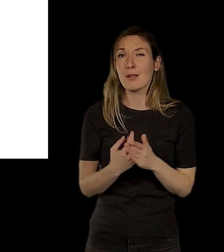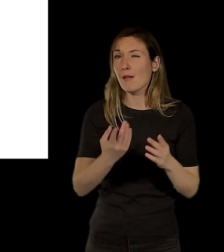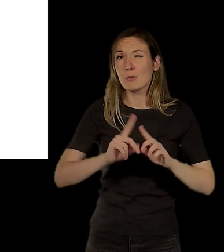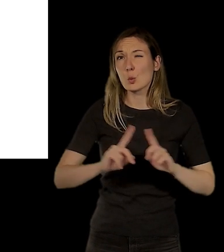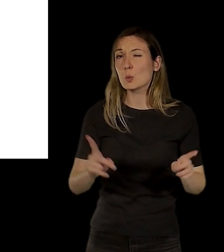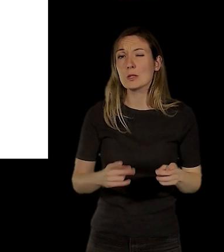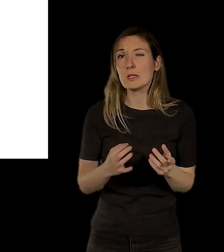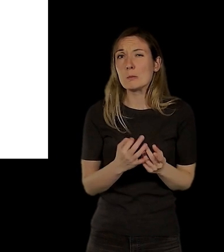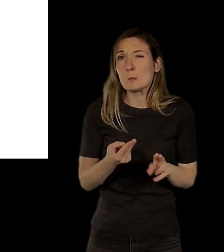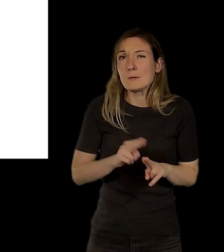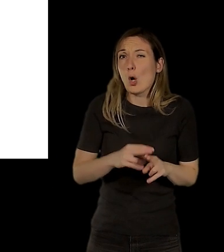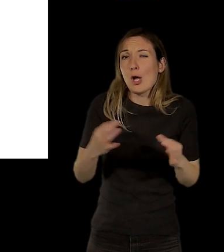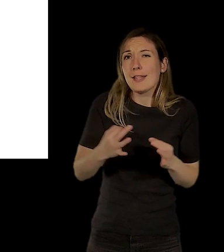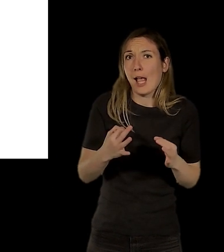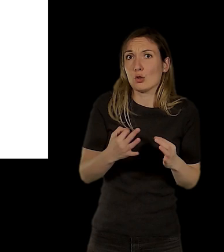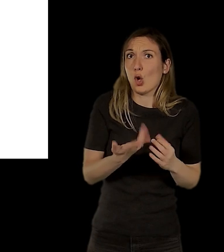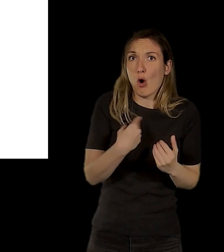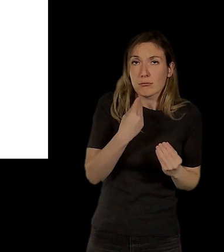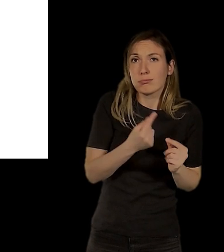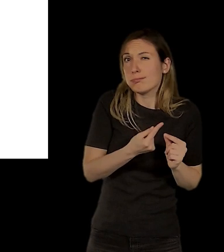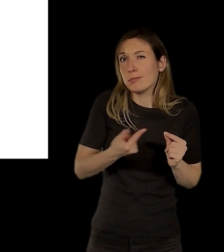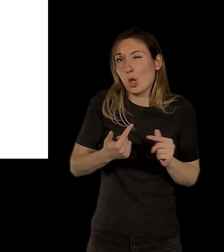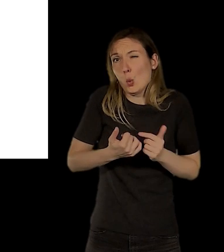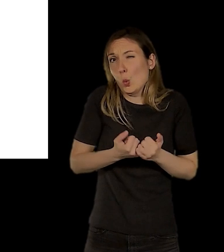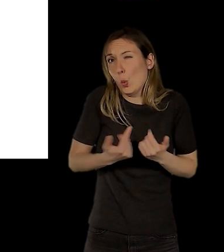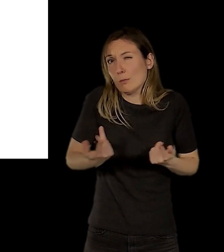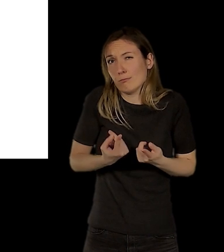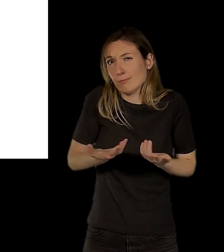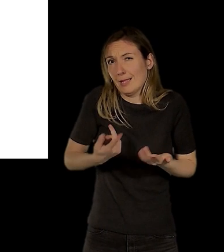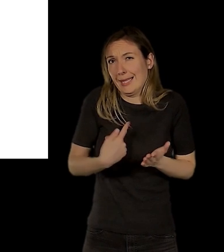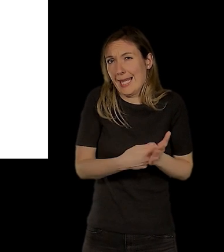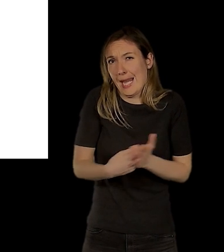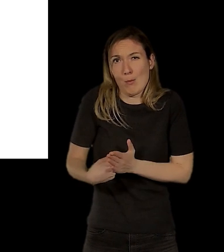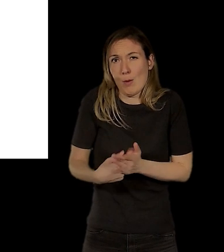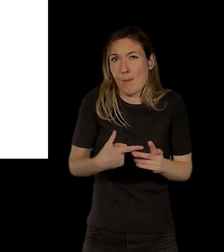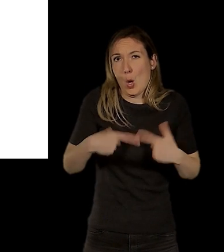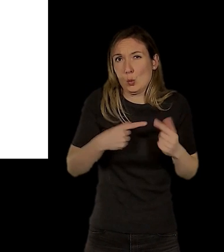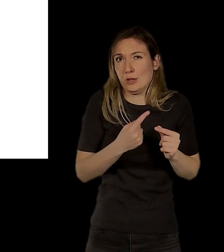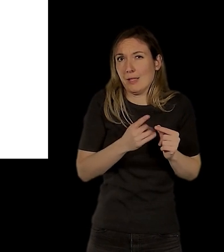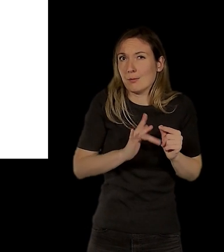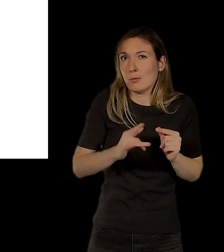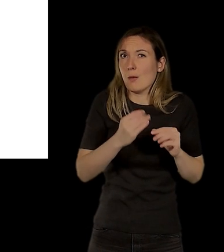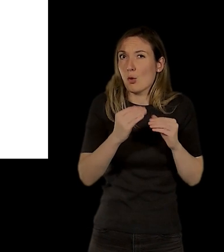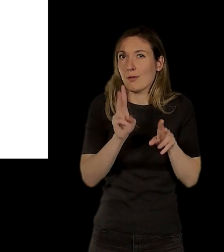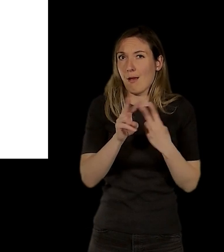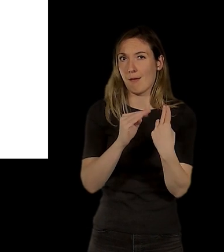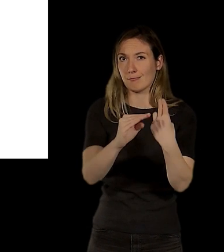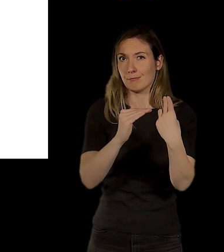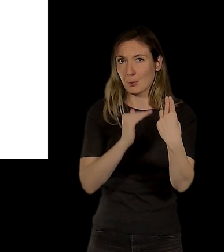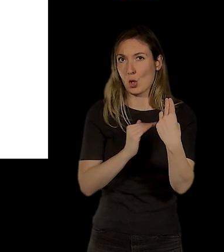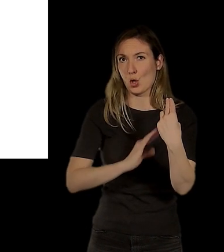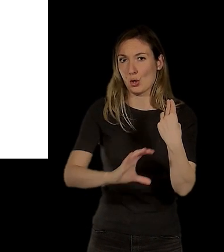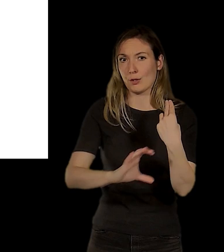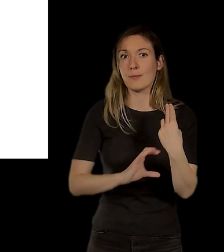prostorech mohly pohybovat. A to celé, aby jsme to shrnuli do třech uměleckých děl